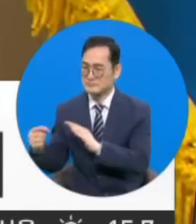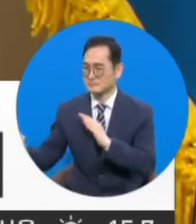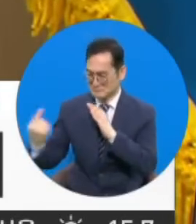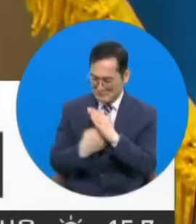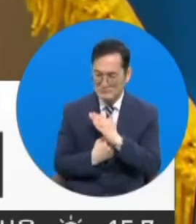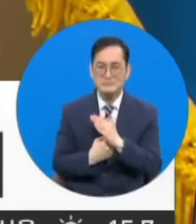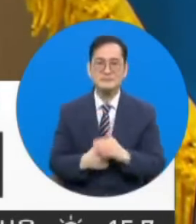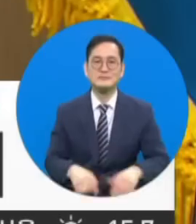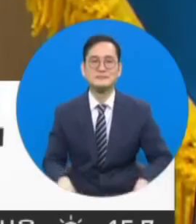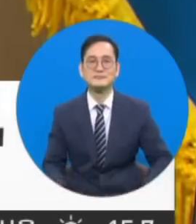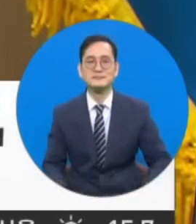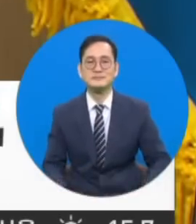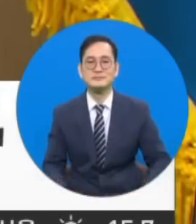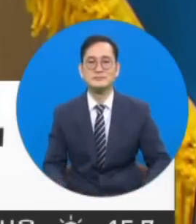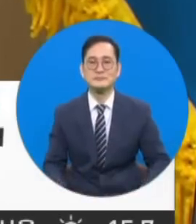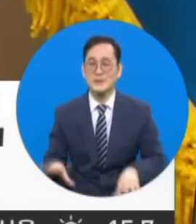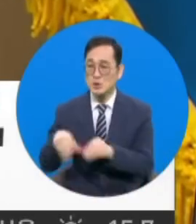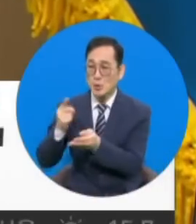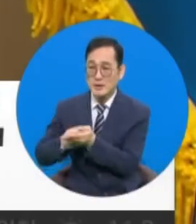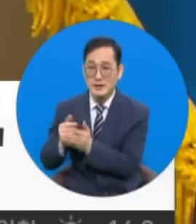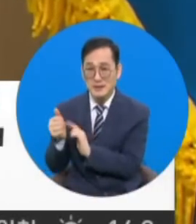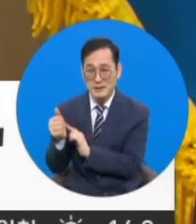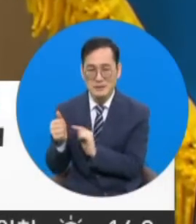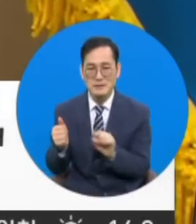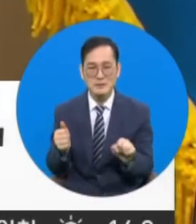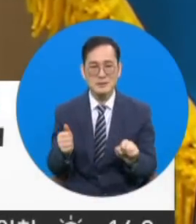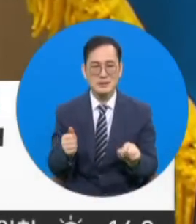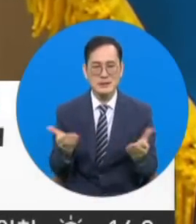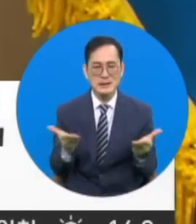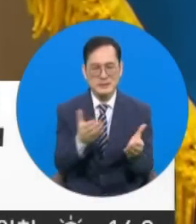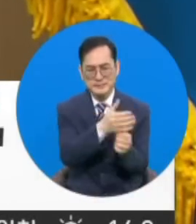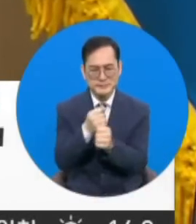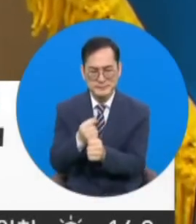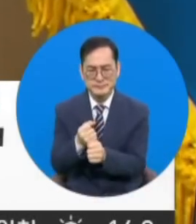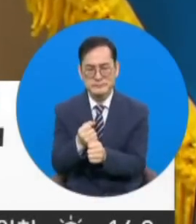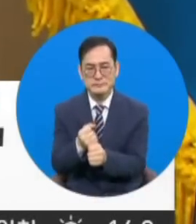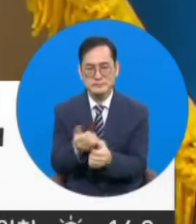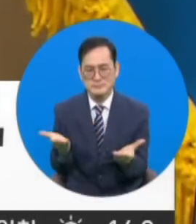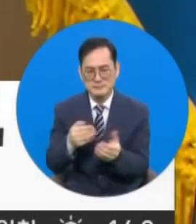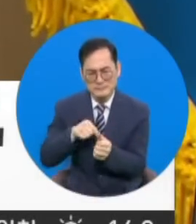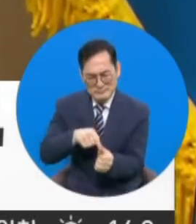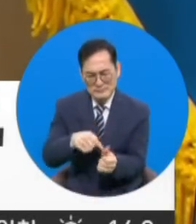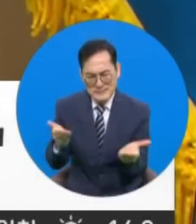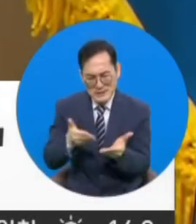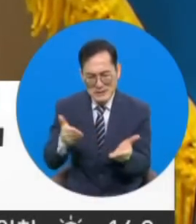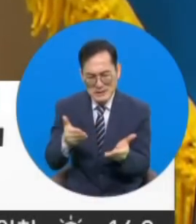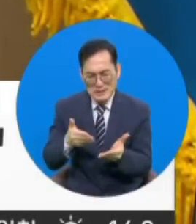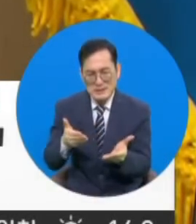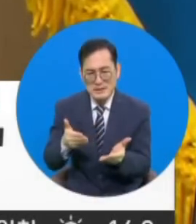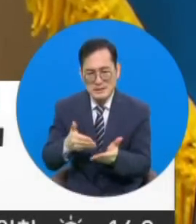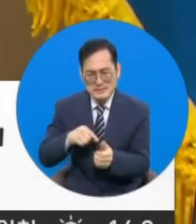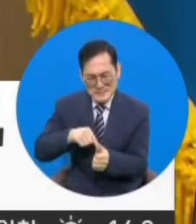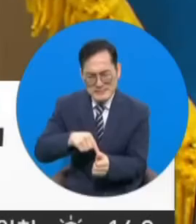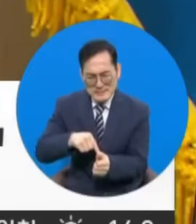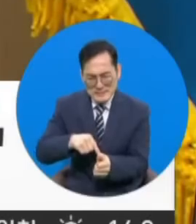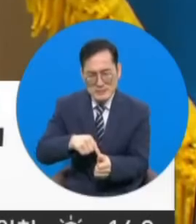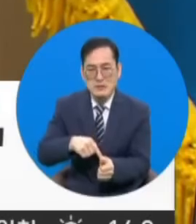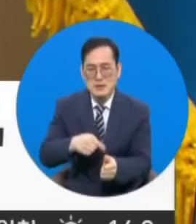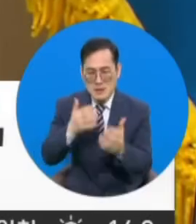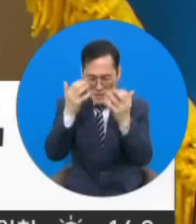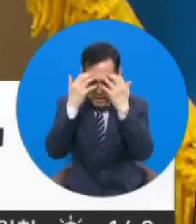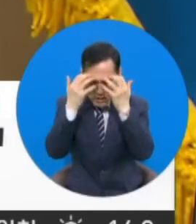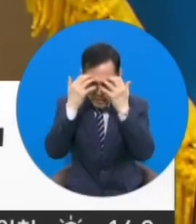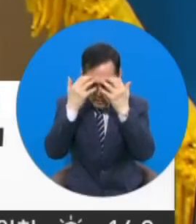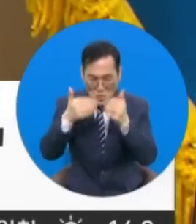총리는 강제동원 피해자들이 혹독한 환경에서 힘들고 슬픈 경험을